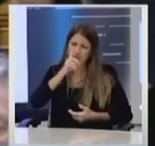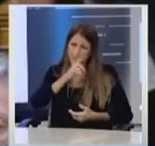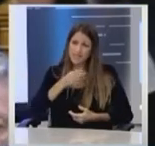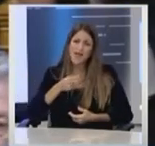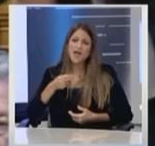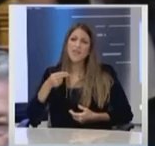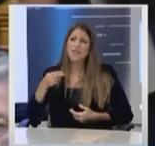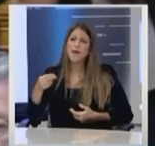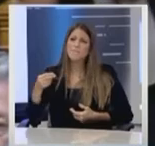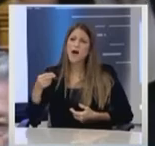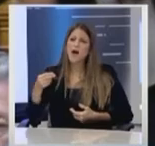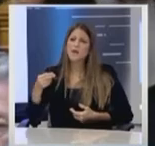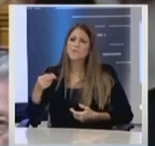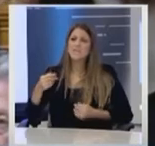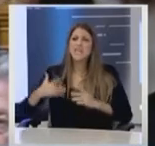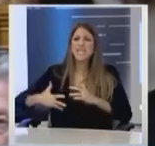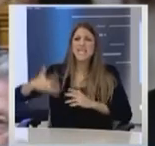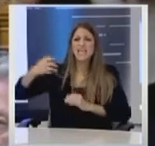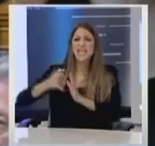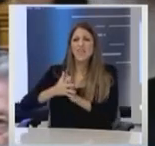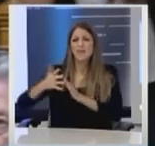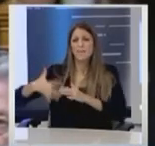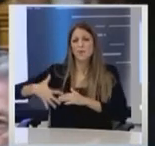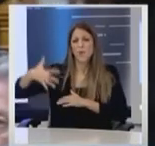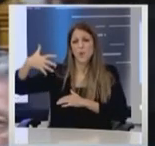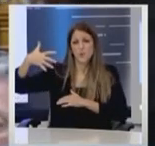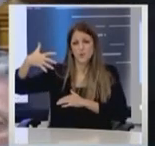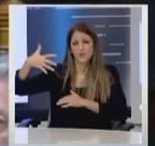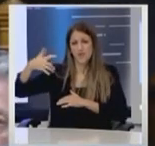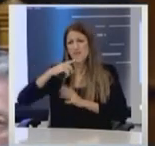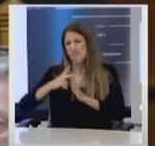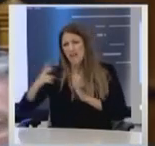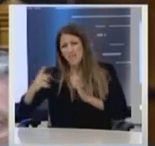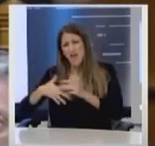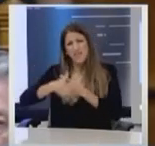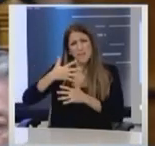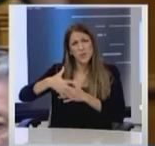που αφορά την ηλικία των 15 ετών, αντί για 17.